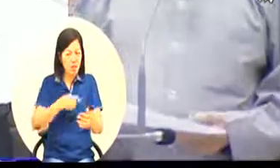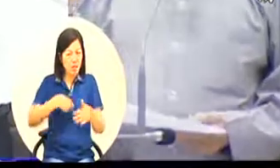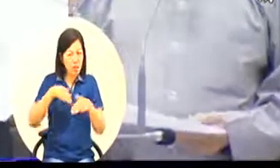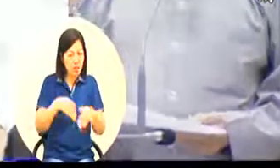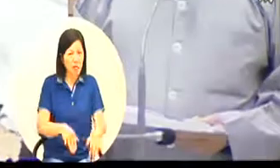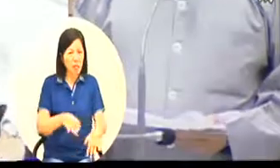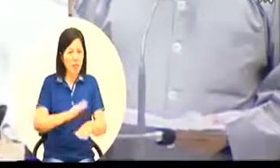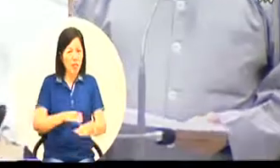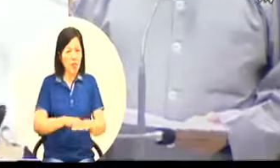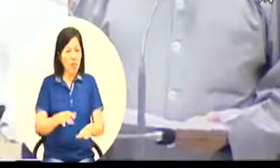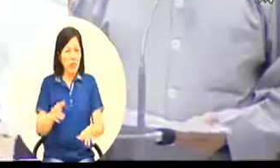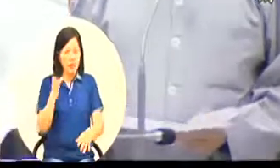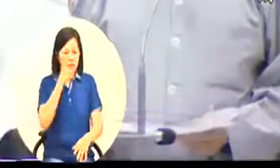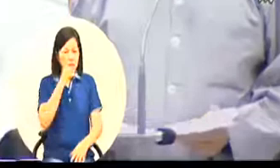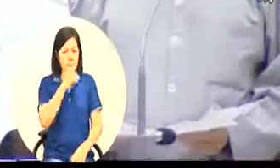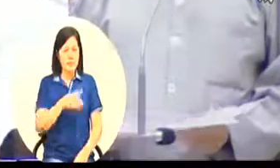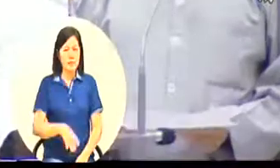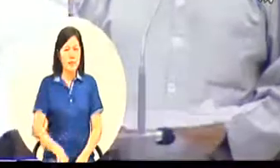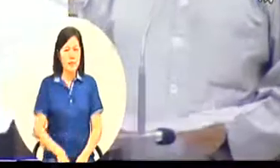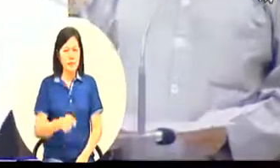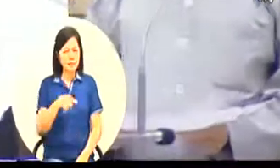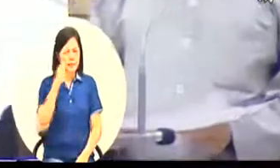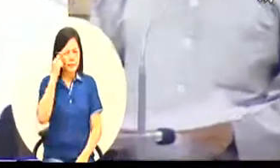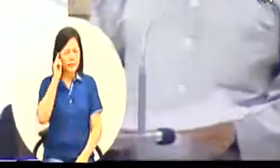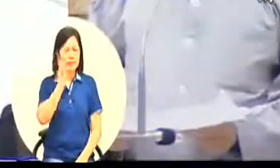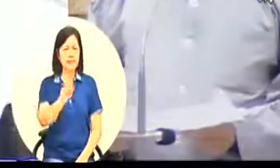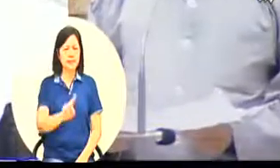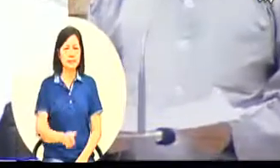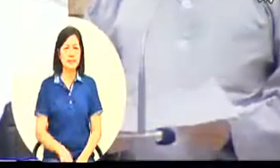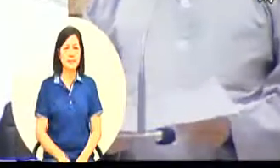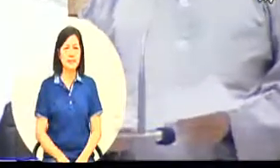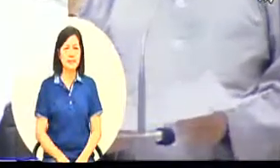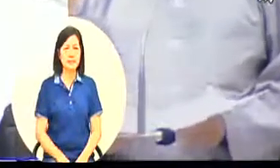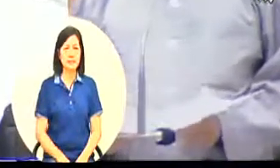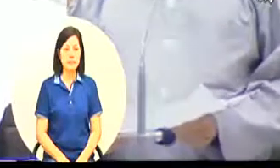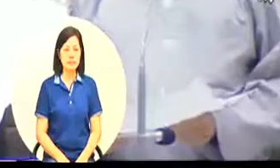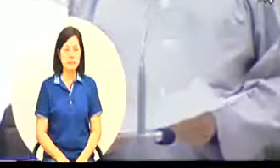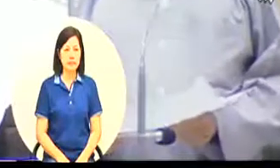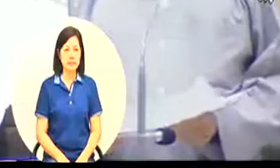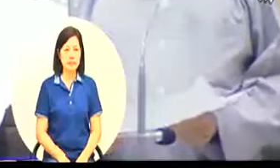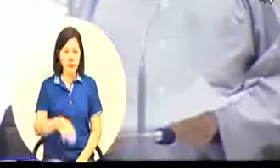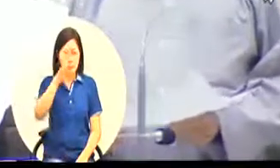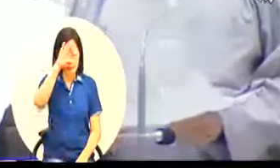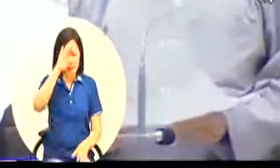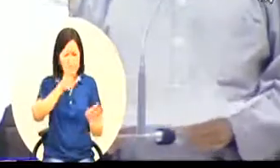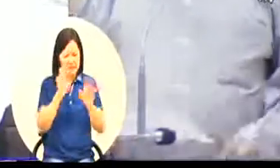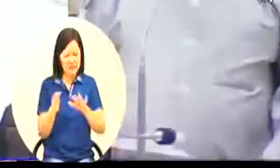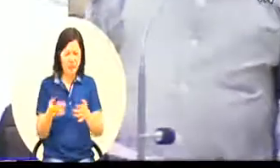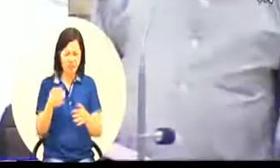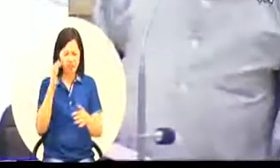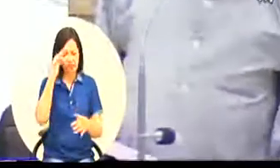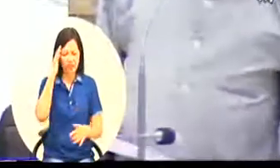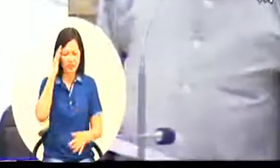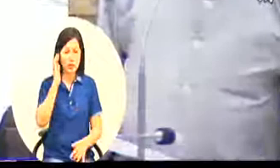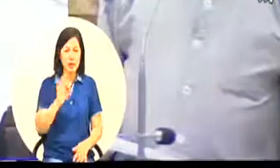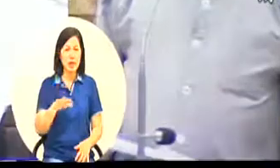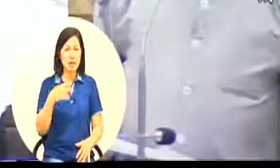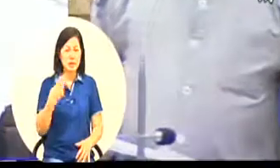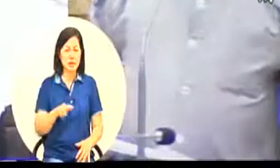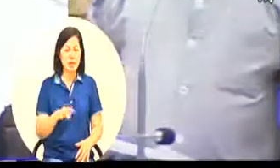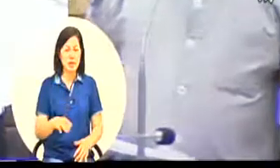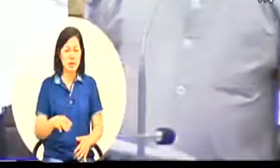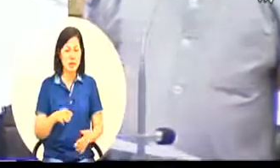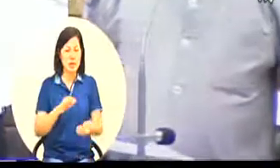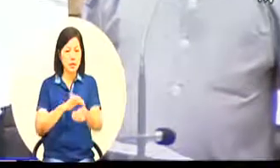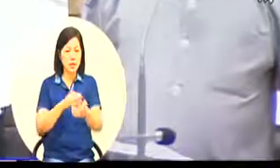长啊，你的看法咧？ 因为医疗小组迄个病情有较复杂啦吼，医疗小组我了